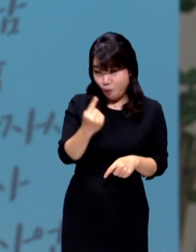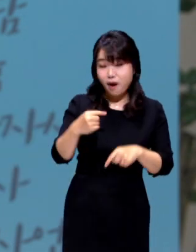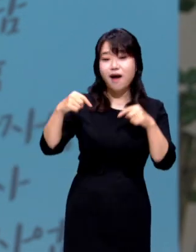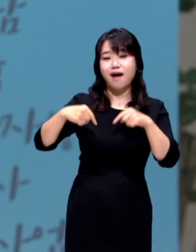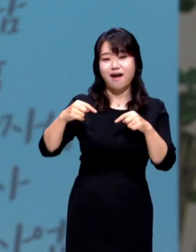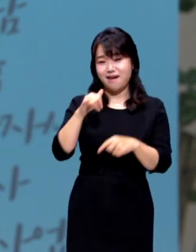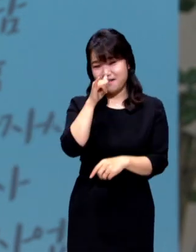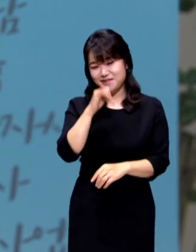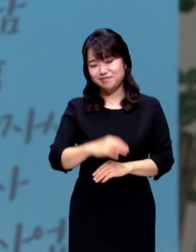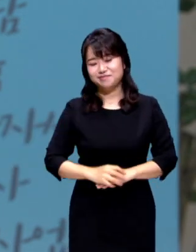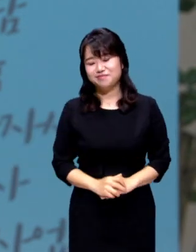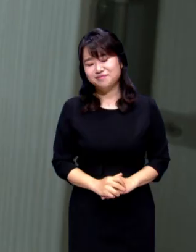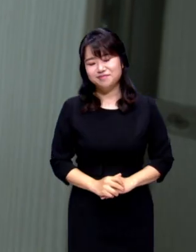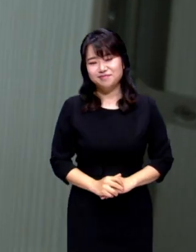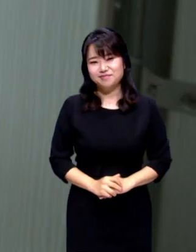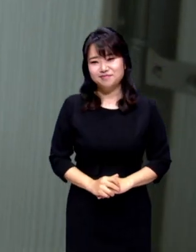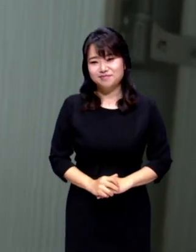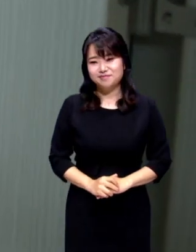합니다.